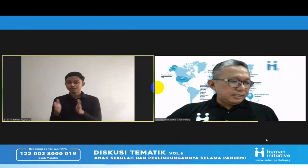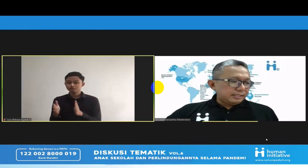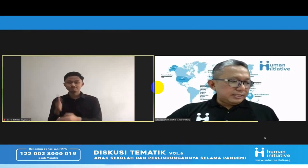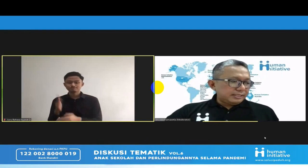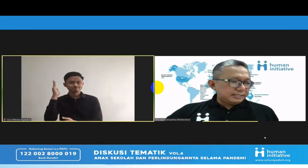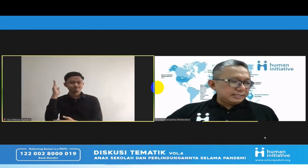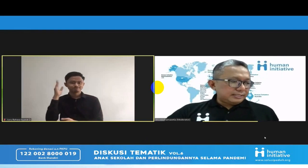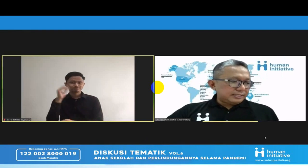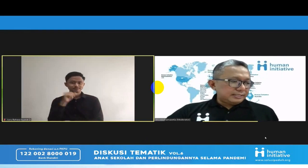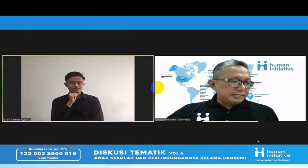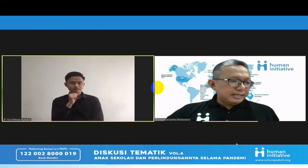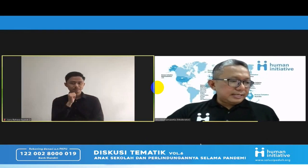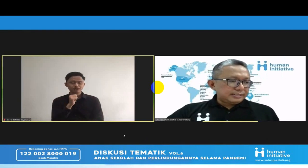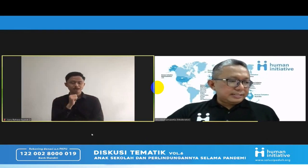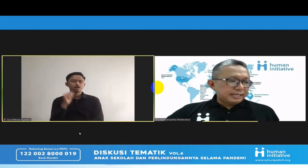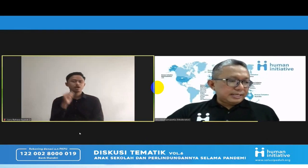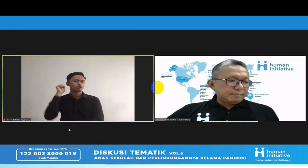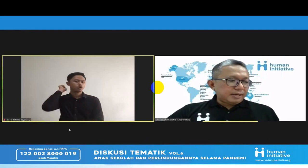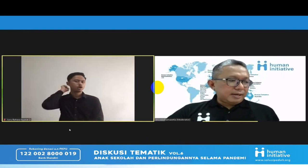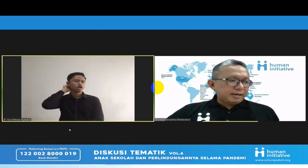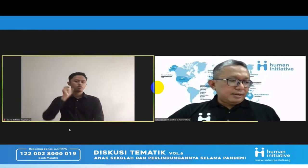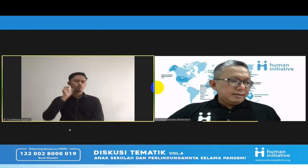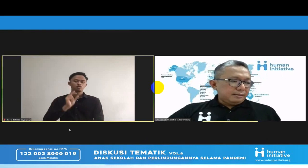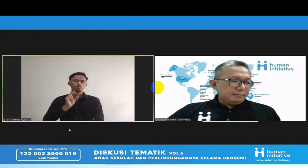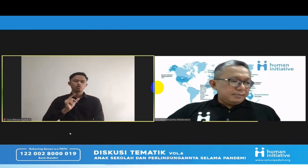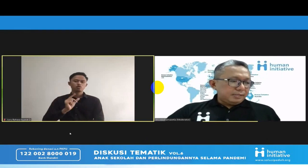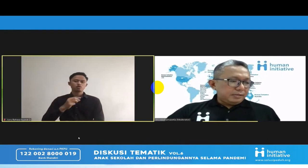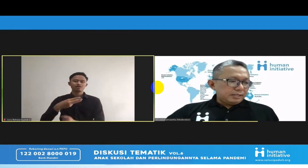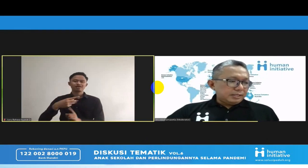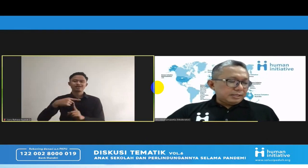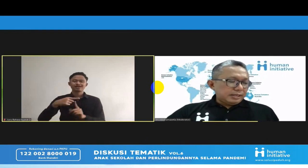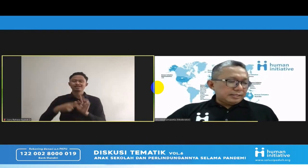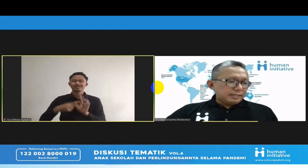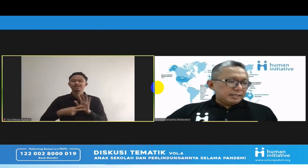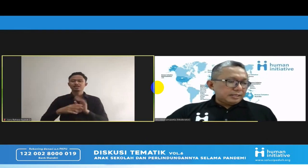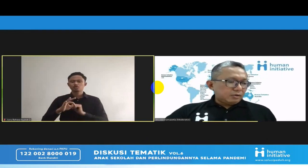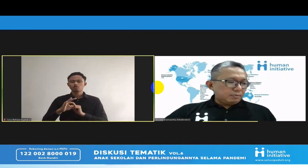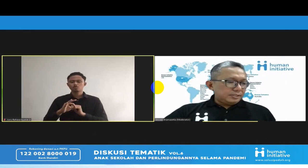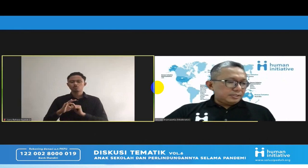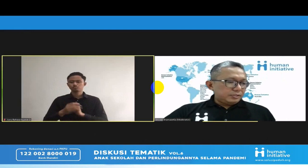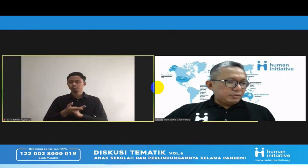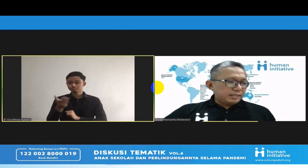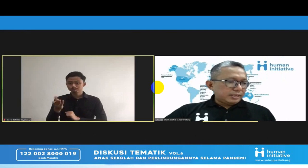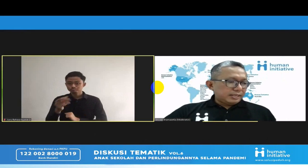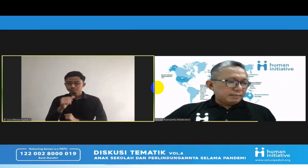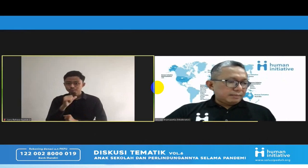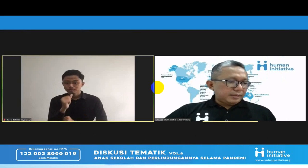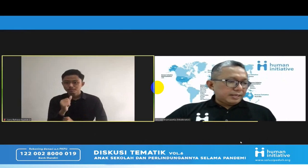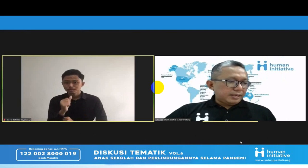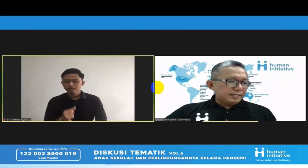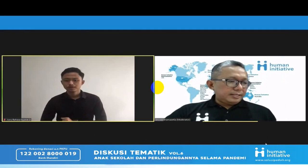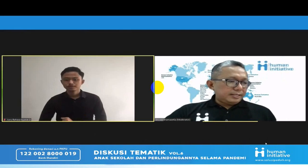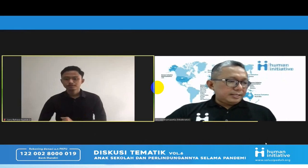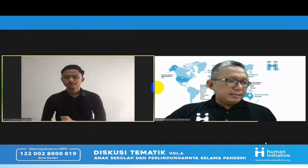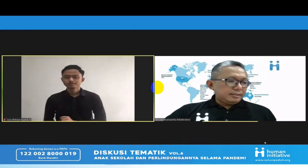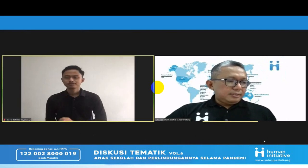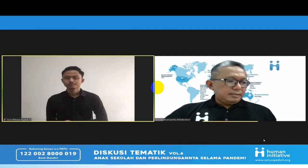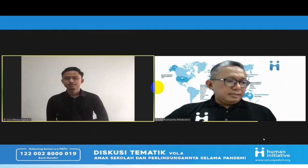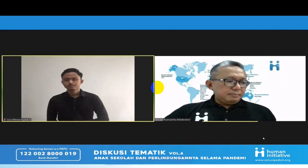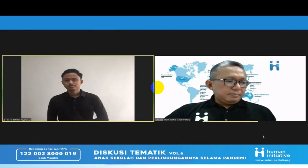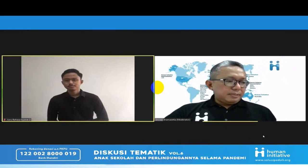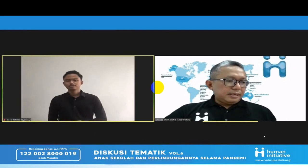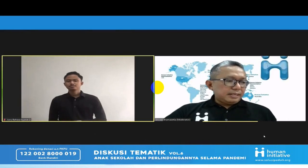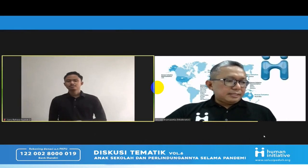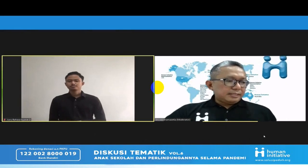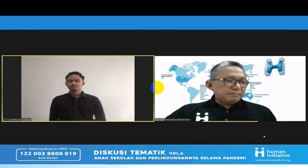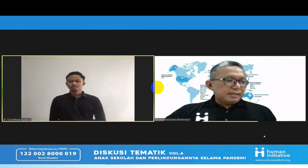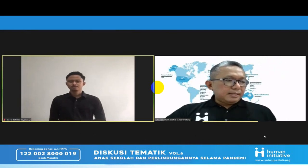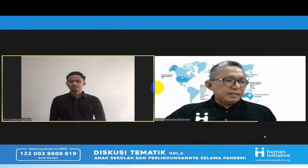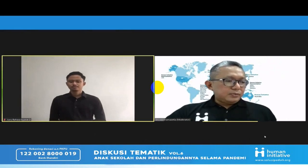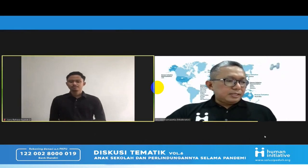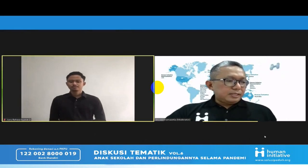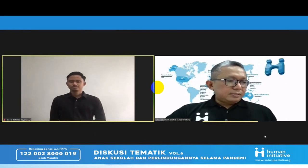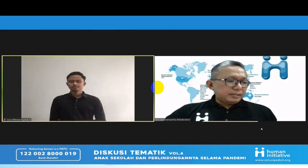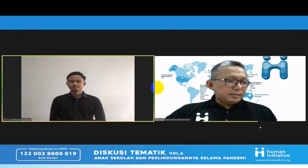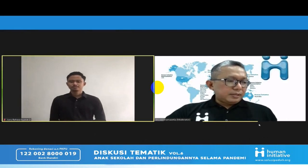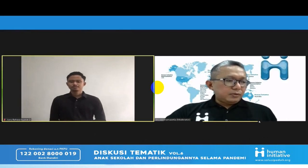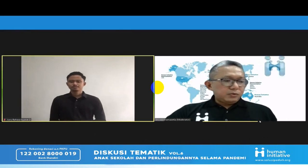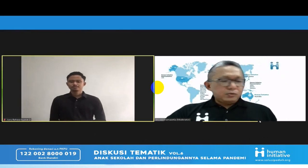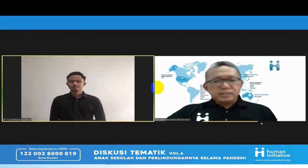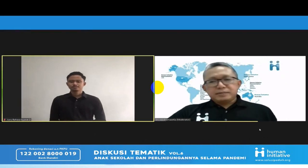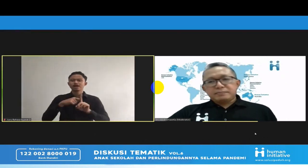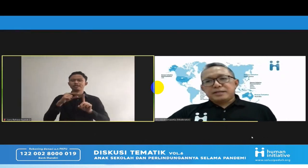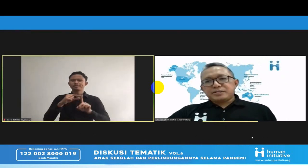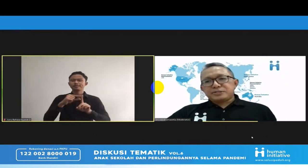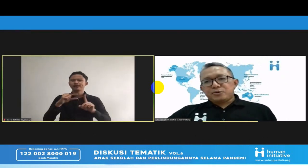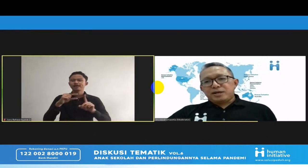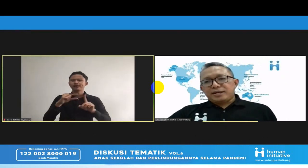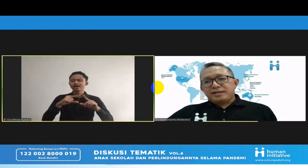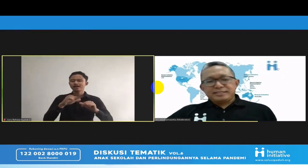Retno Listiarti MA. Beliau adalah komisioner KPAI ya, berlatar belakang juga sebagai